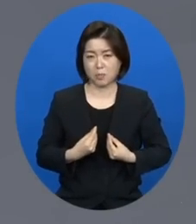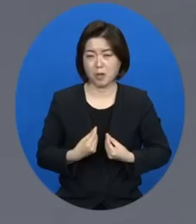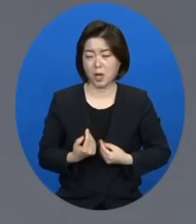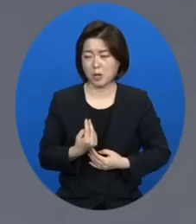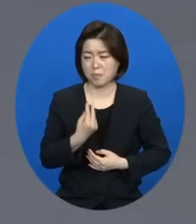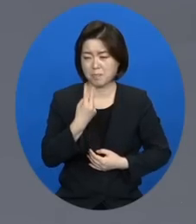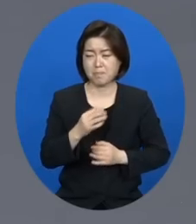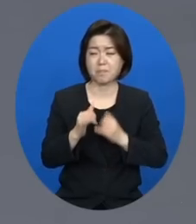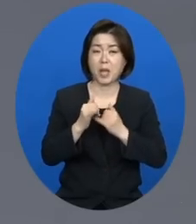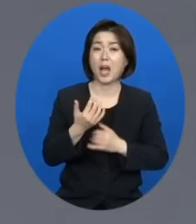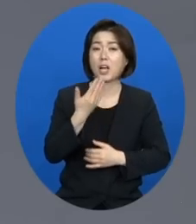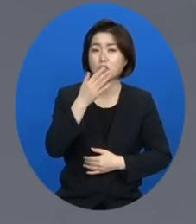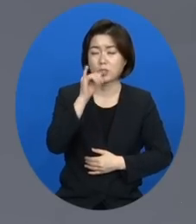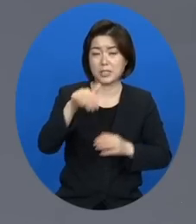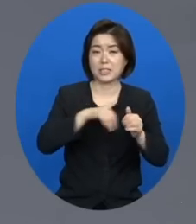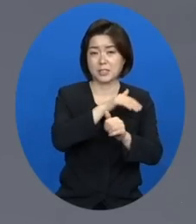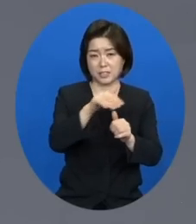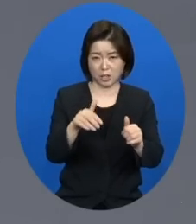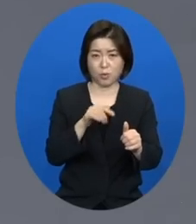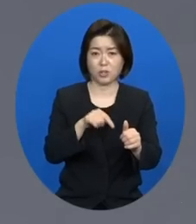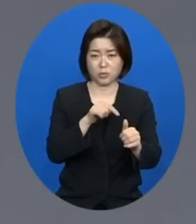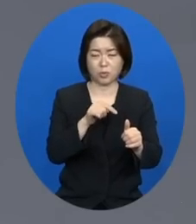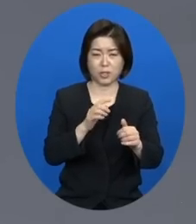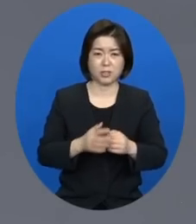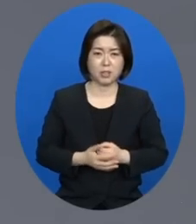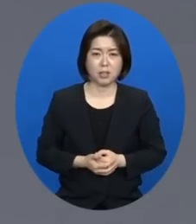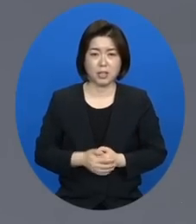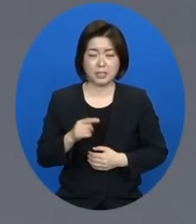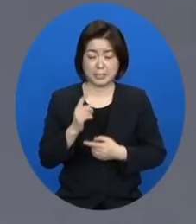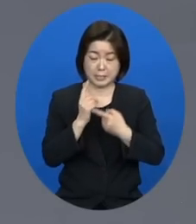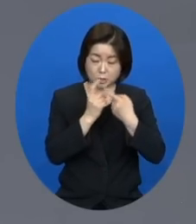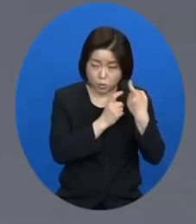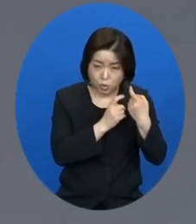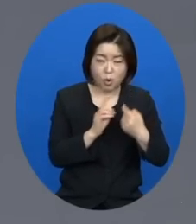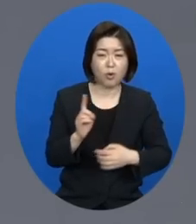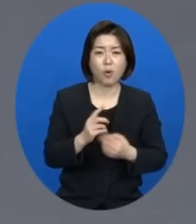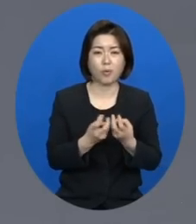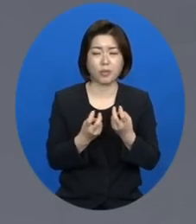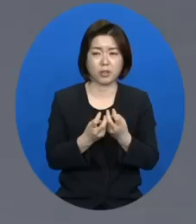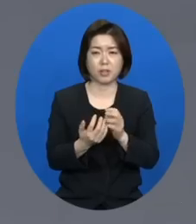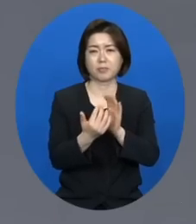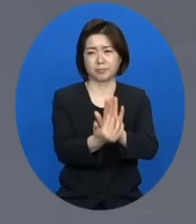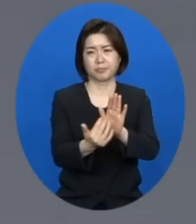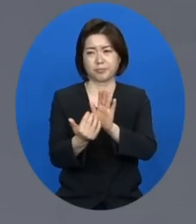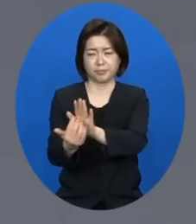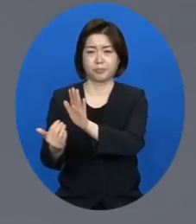끊을 수도 있었던 그 상황 속에서 그 유혹을 거절했다.